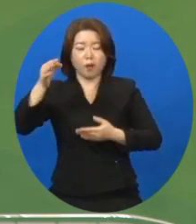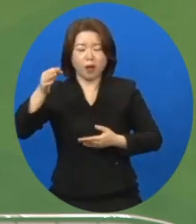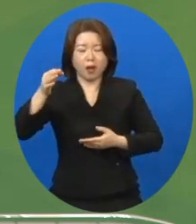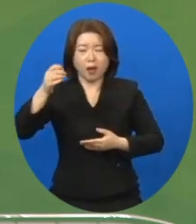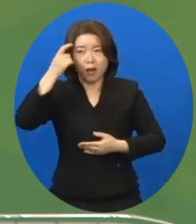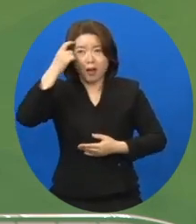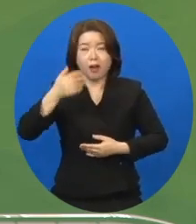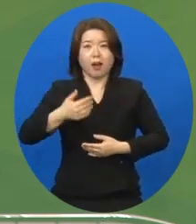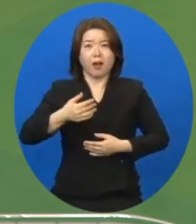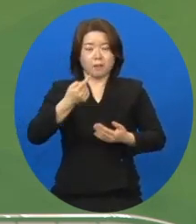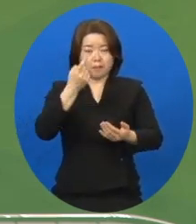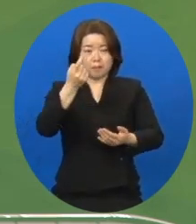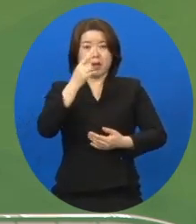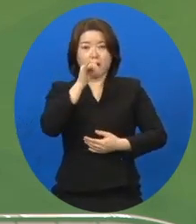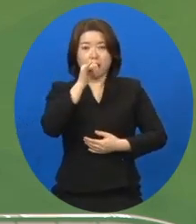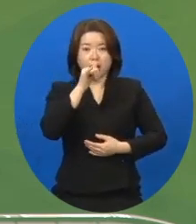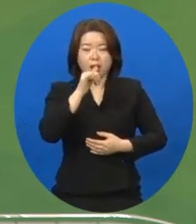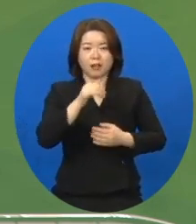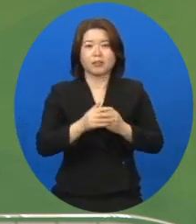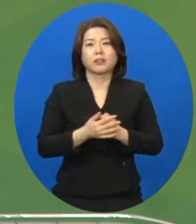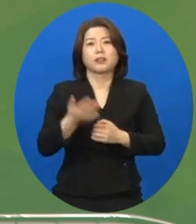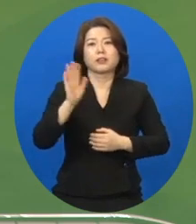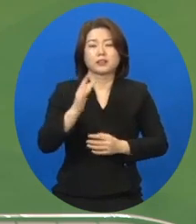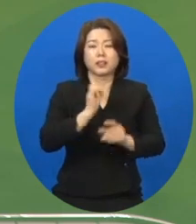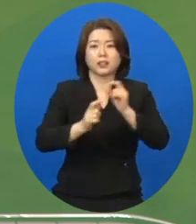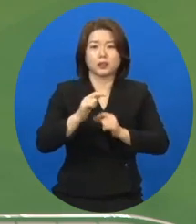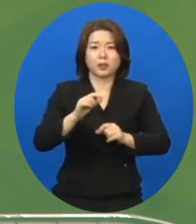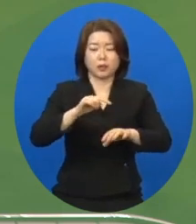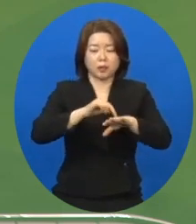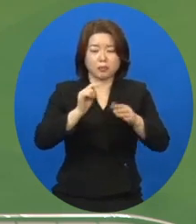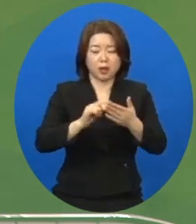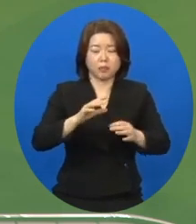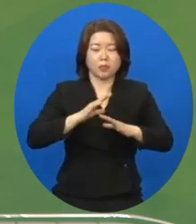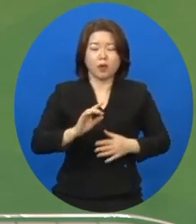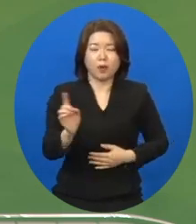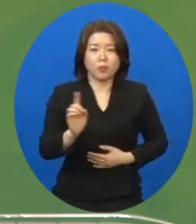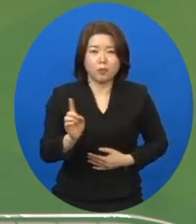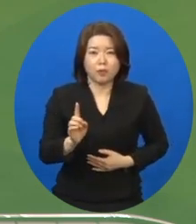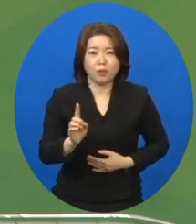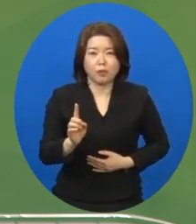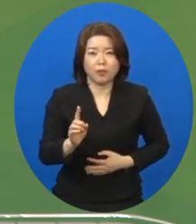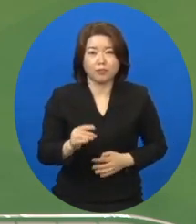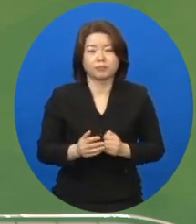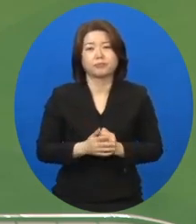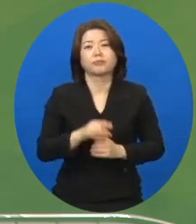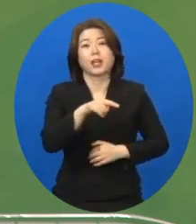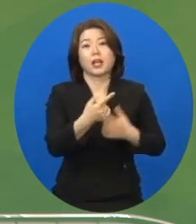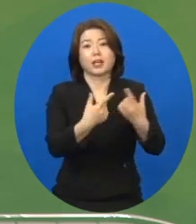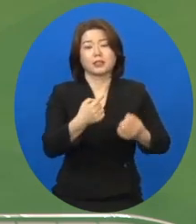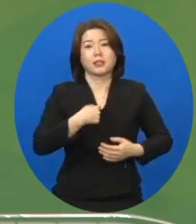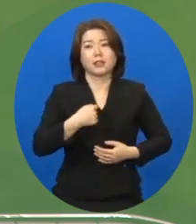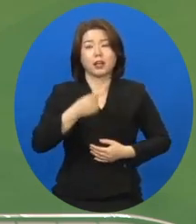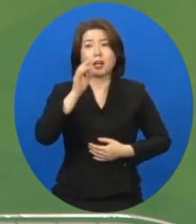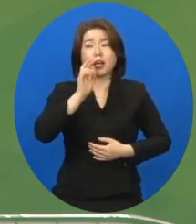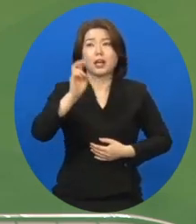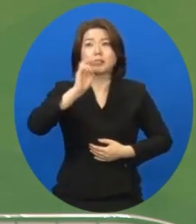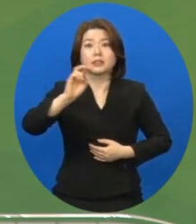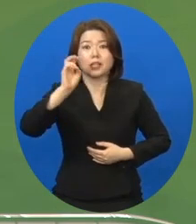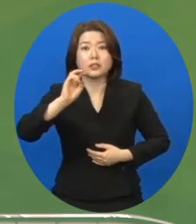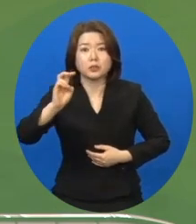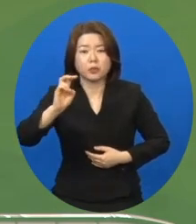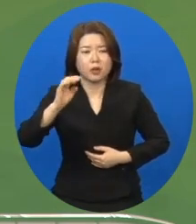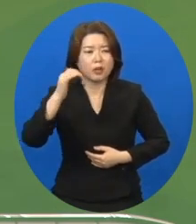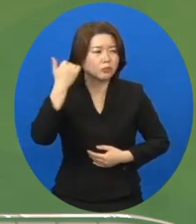거예요. 그런데 더 마음에 놀라운 것은 그럼 내가 부르는 그 찬송을